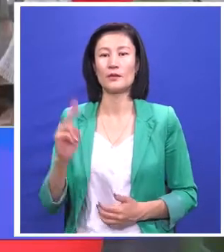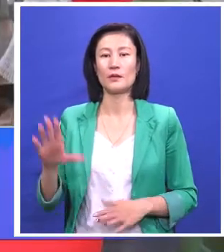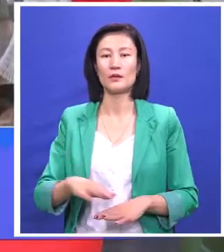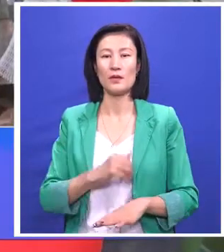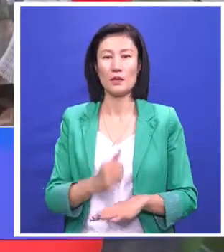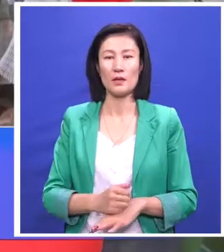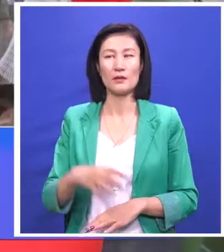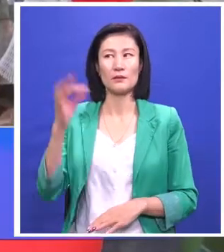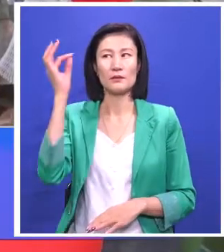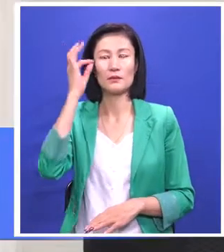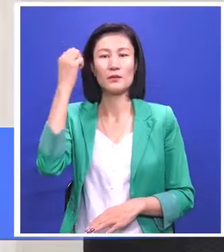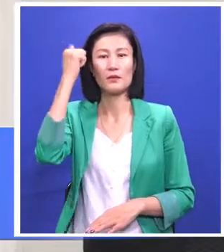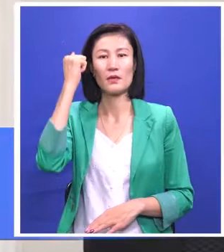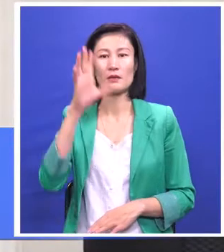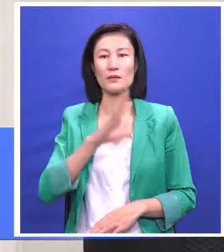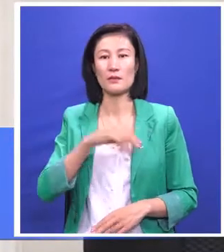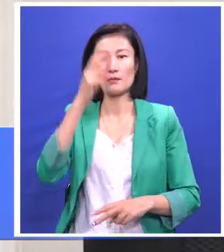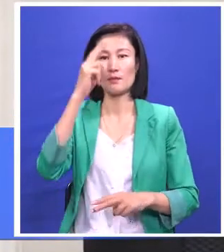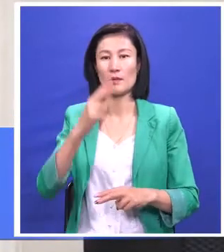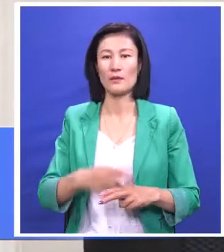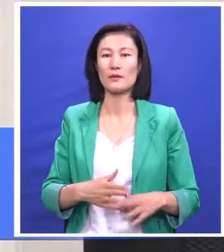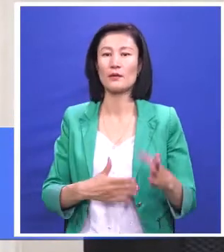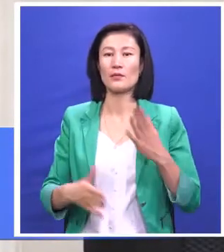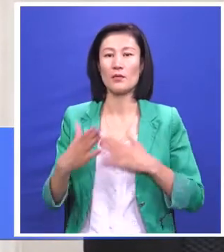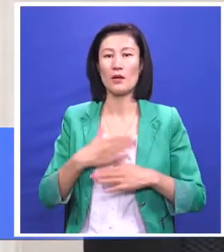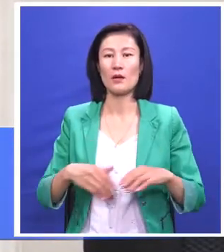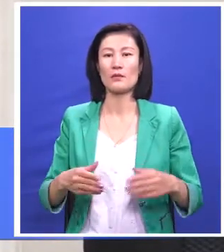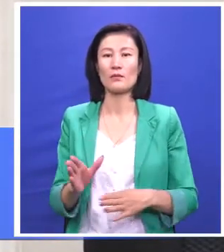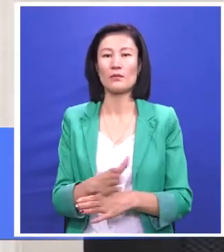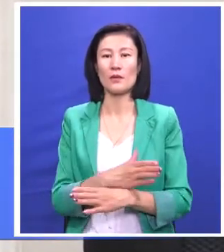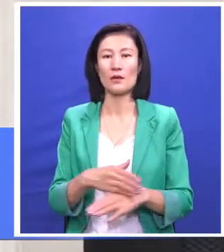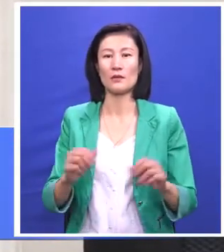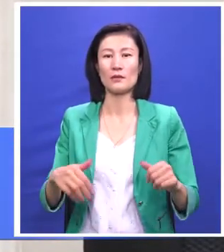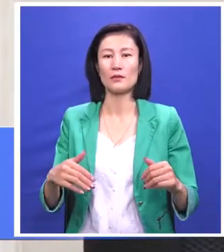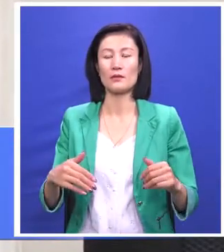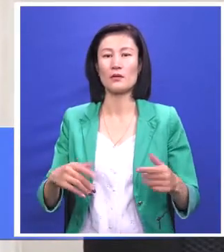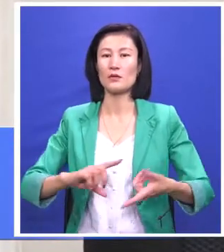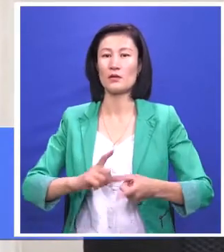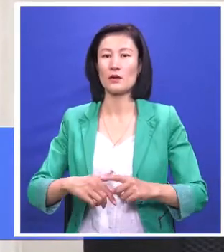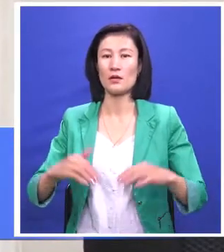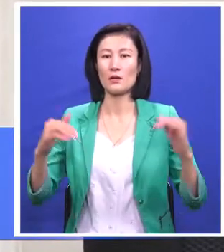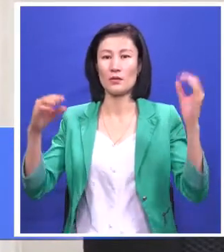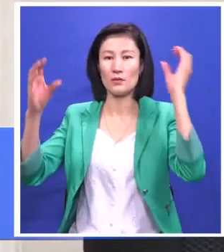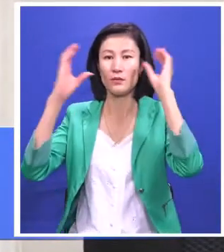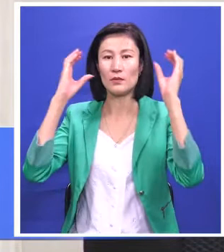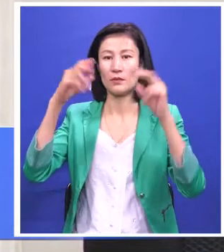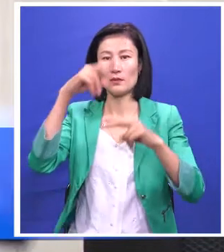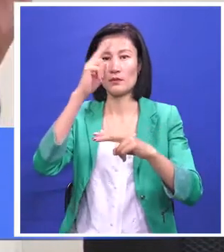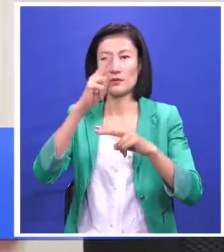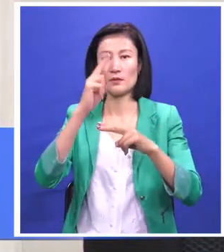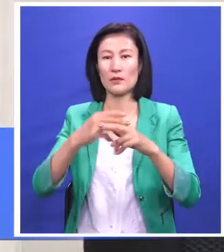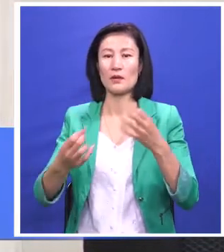жақсы естеліктерді жанына түйген. Мен ағама бір ырза болатыным, мен адасып политехникалық институтқа барыппын. Сол кезде ағам мені